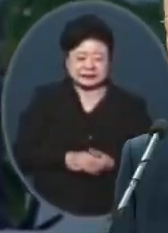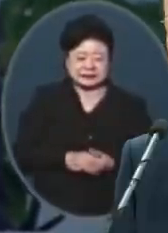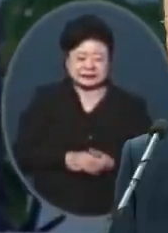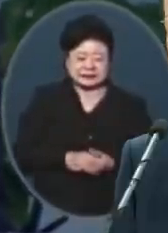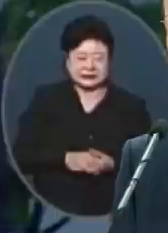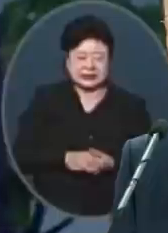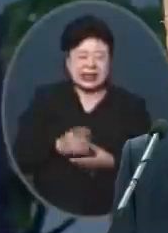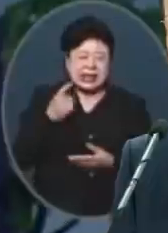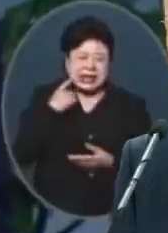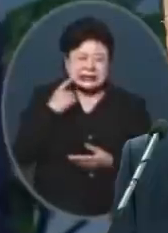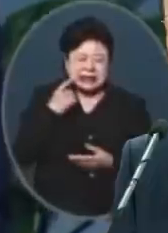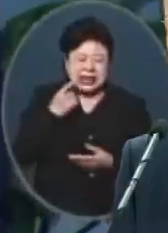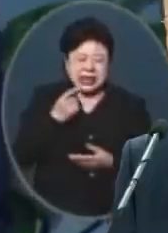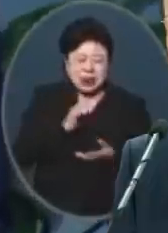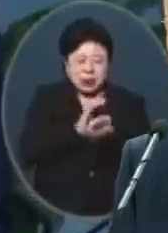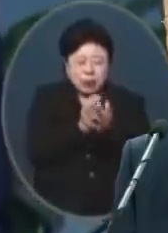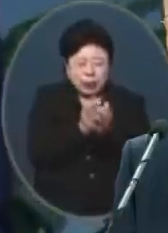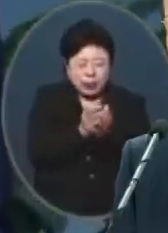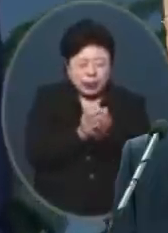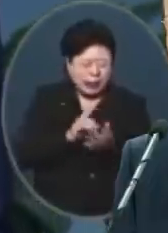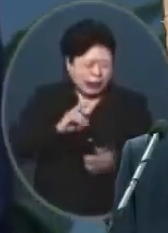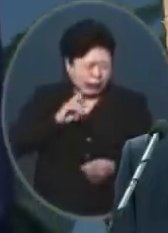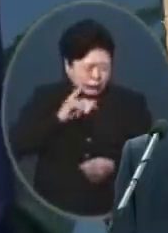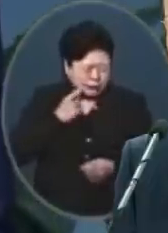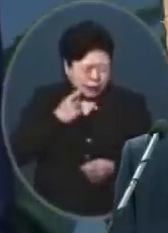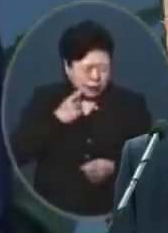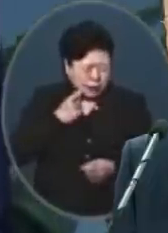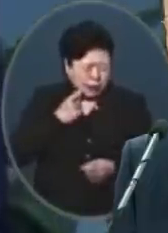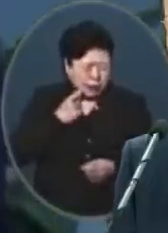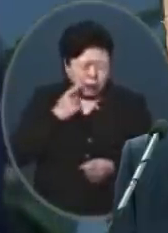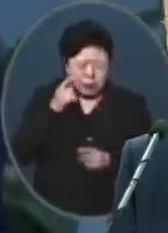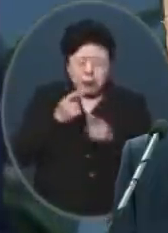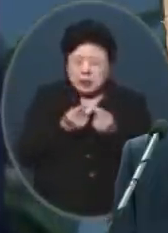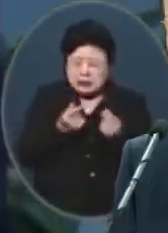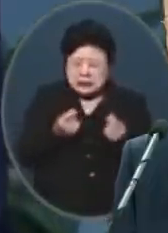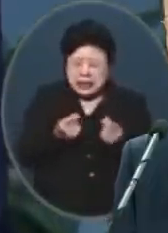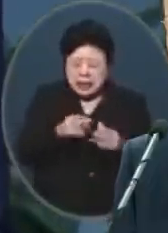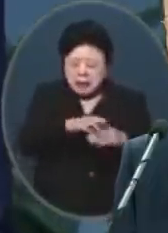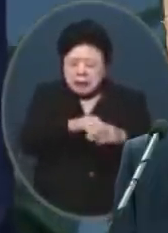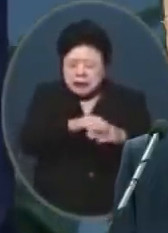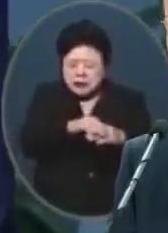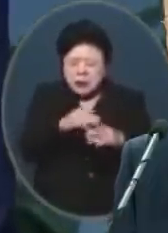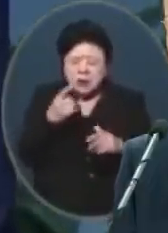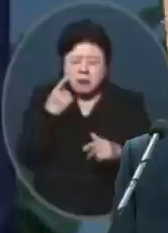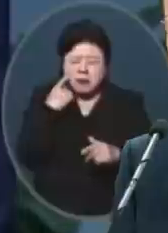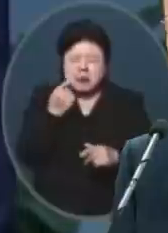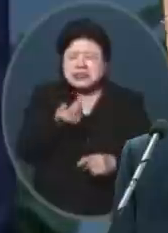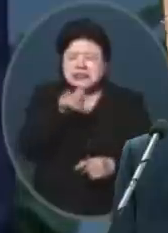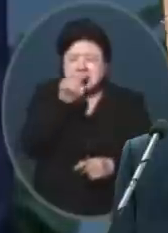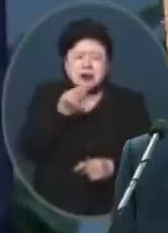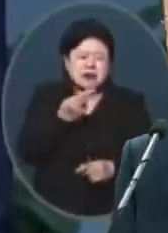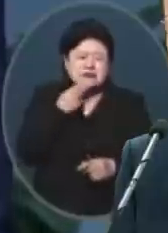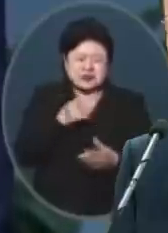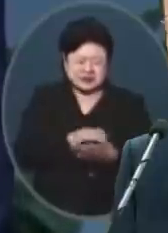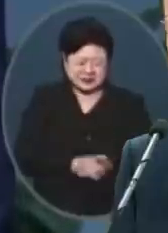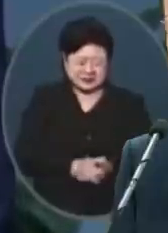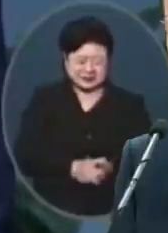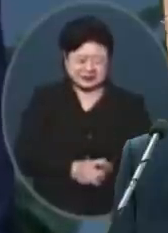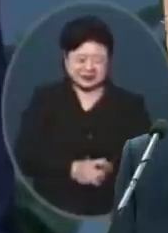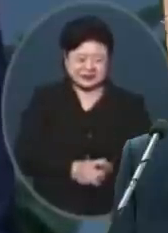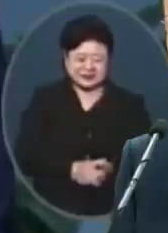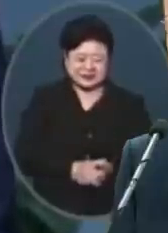굉장히 아름답고 실물과 같아 보이지만 가서 만져보면 생명이 없어요